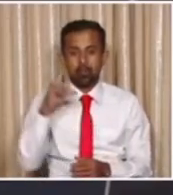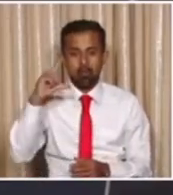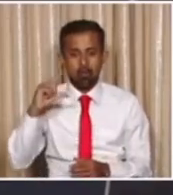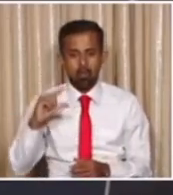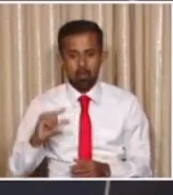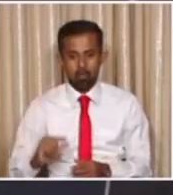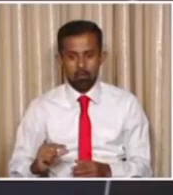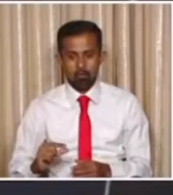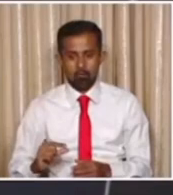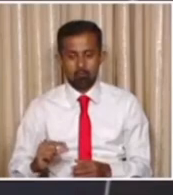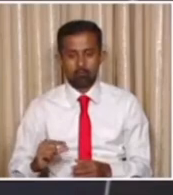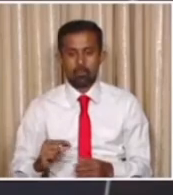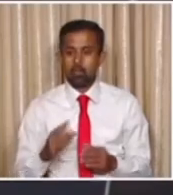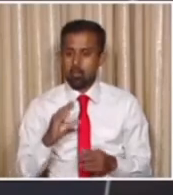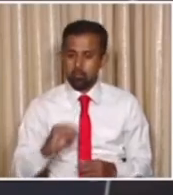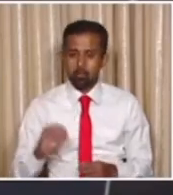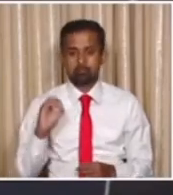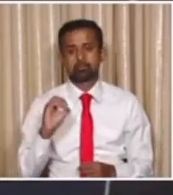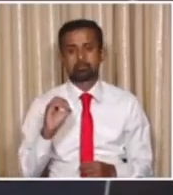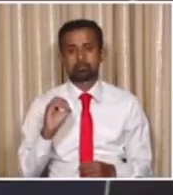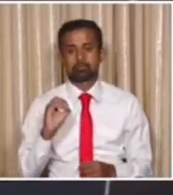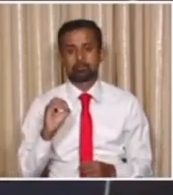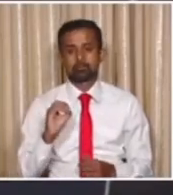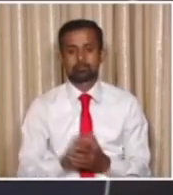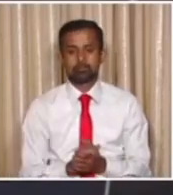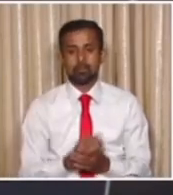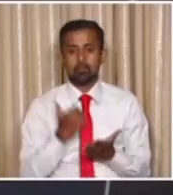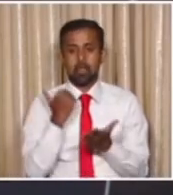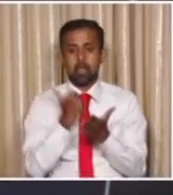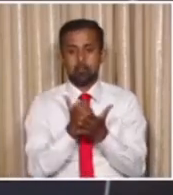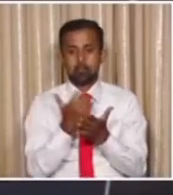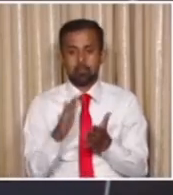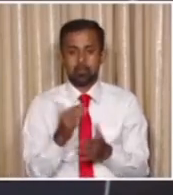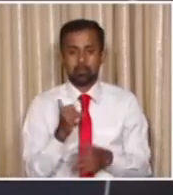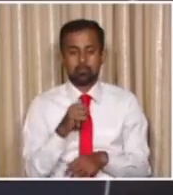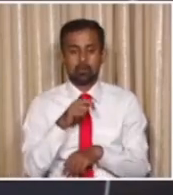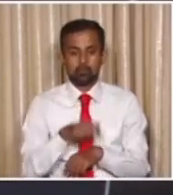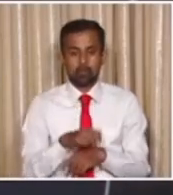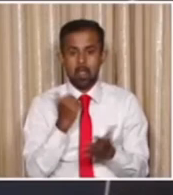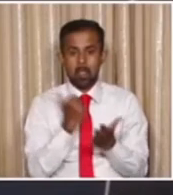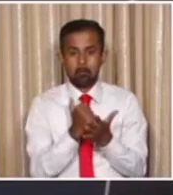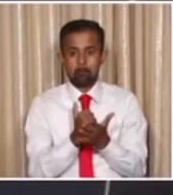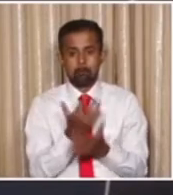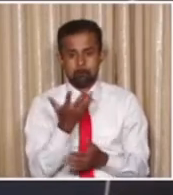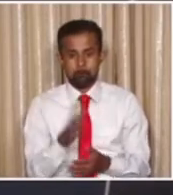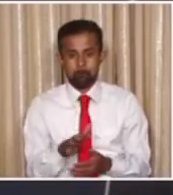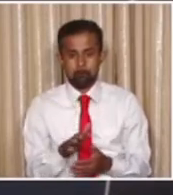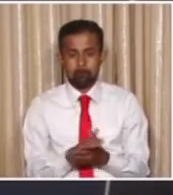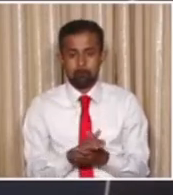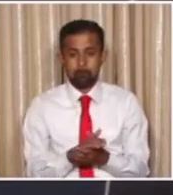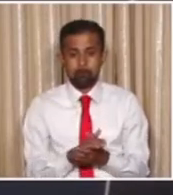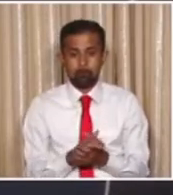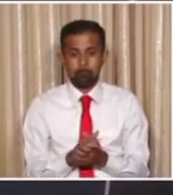ගියා. නැත්තරම නැති වේගෙන ගියා. මහා බැංකුවට සිදු වුණා සමහර අවස්ථාවල බැංකුවලට සිදු වුණා